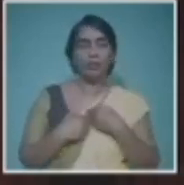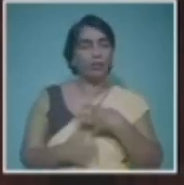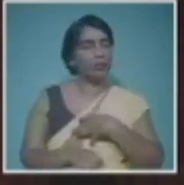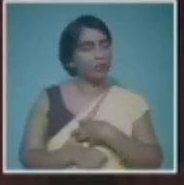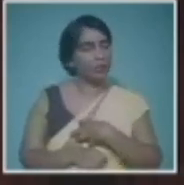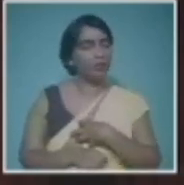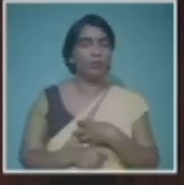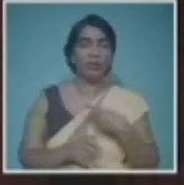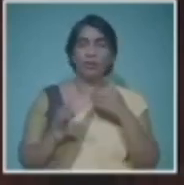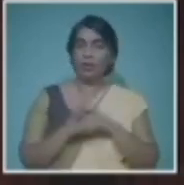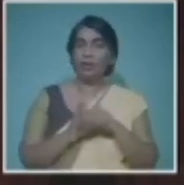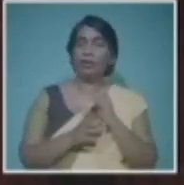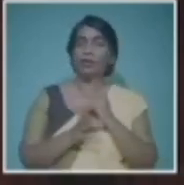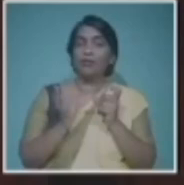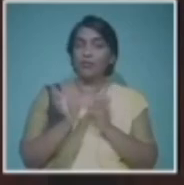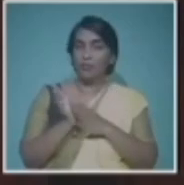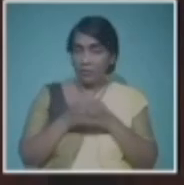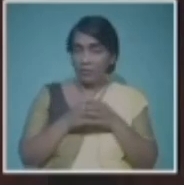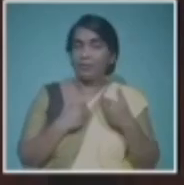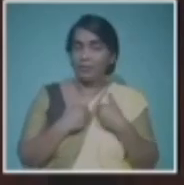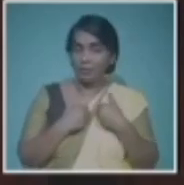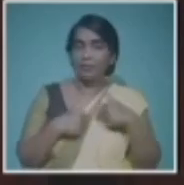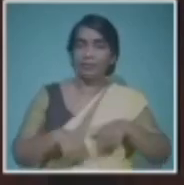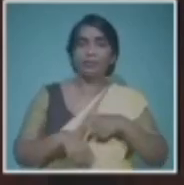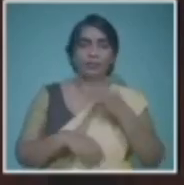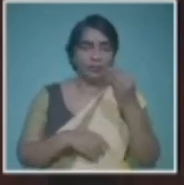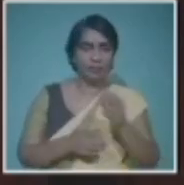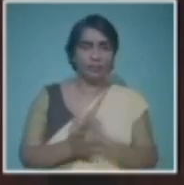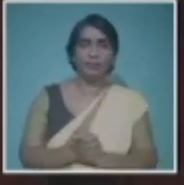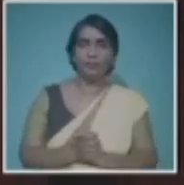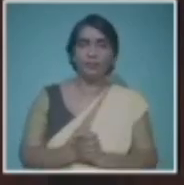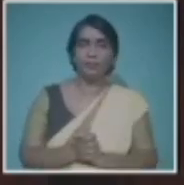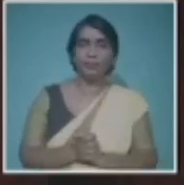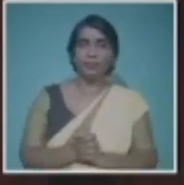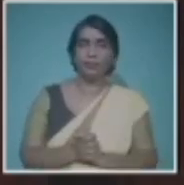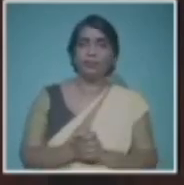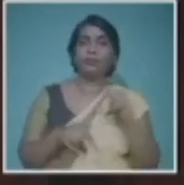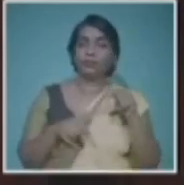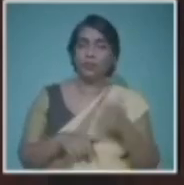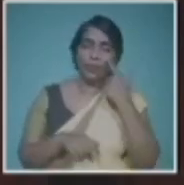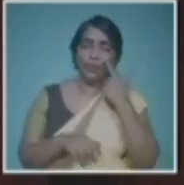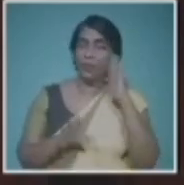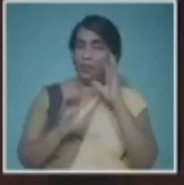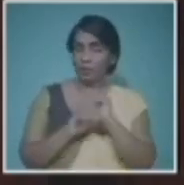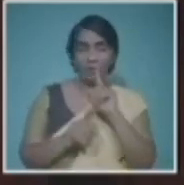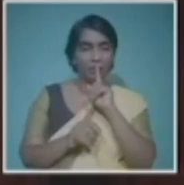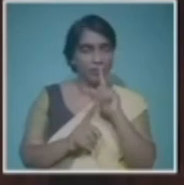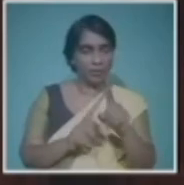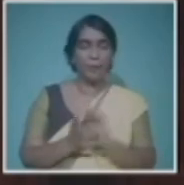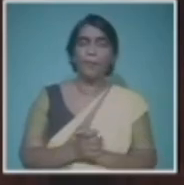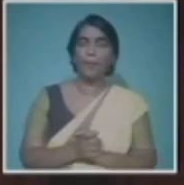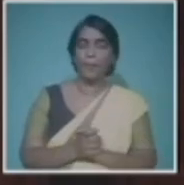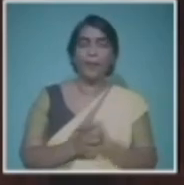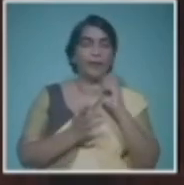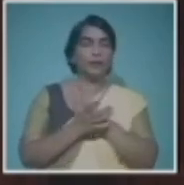සංවේගය මාන්‍යෝජනය කරන ශ්‍රී ලංකා කොමියුනිස්ට් පක්ෂයේ සංවේගයත් මේ මොහොතේ පුද කරනවා අද ශෝක ප්‍රකාශ යෝජනාව ඉදිරිපත් වෙනවා